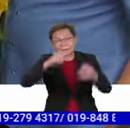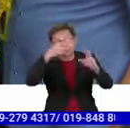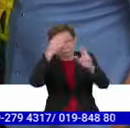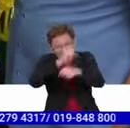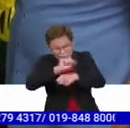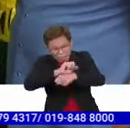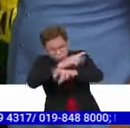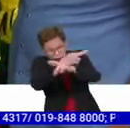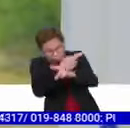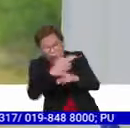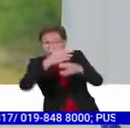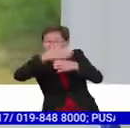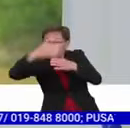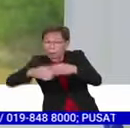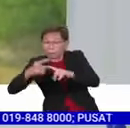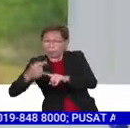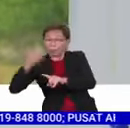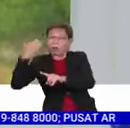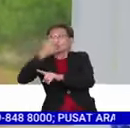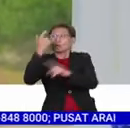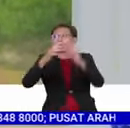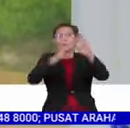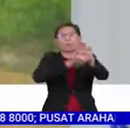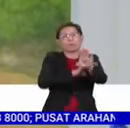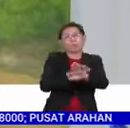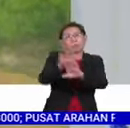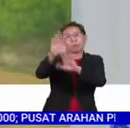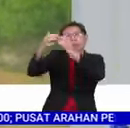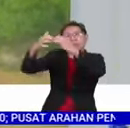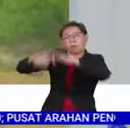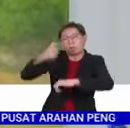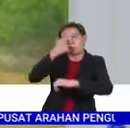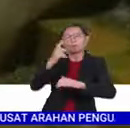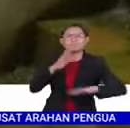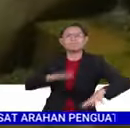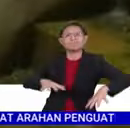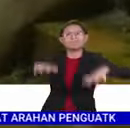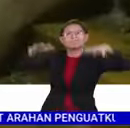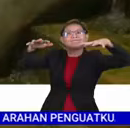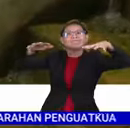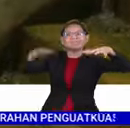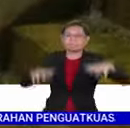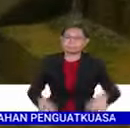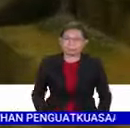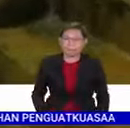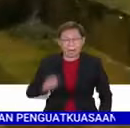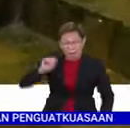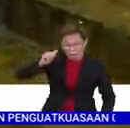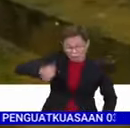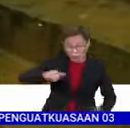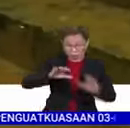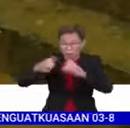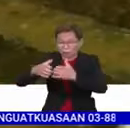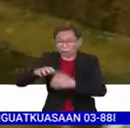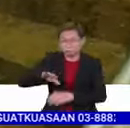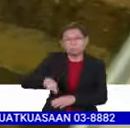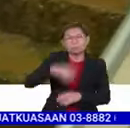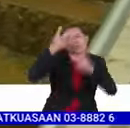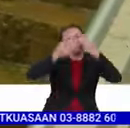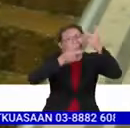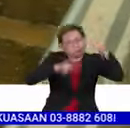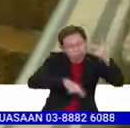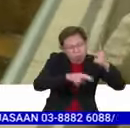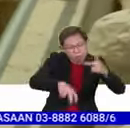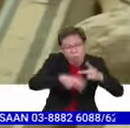ini selesai bulan lalu selepas berlaku runtuhan cerun akibat bencana sama. Esok, pasukan jelajah akan meninjau